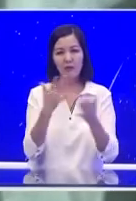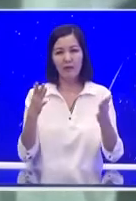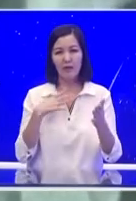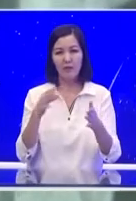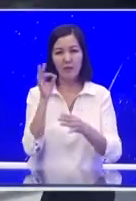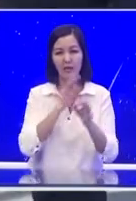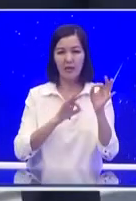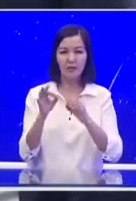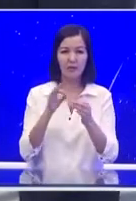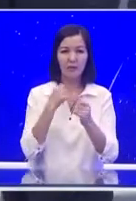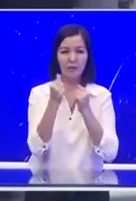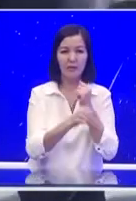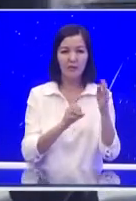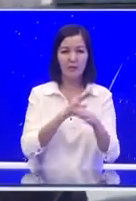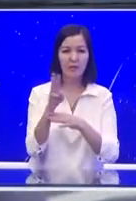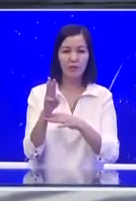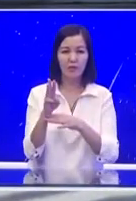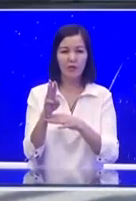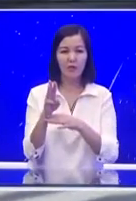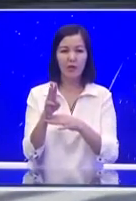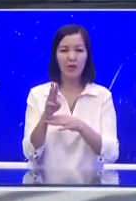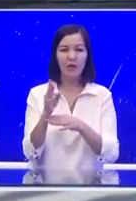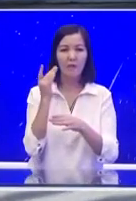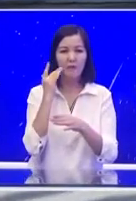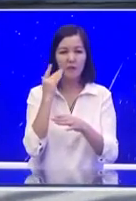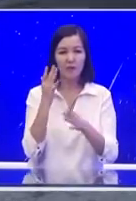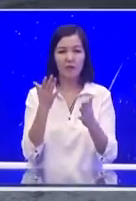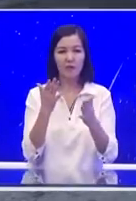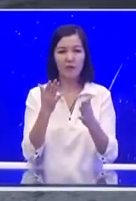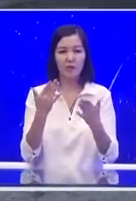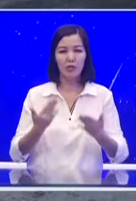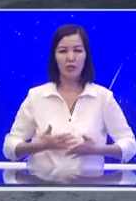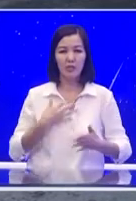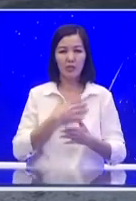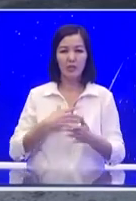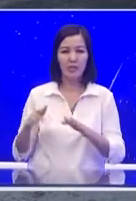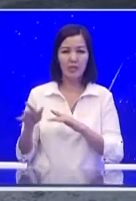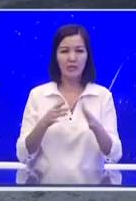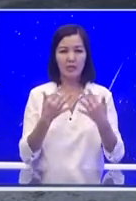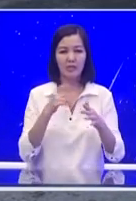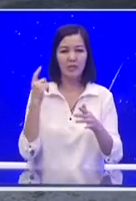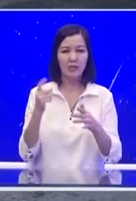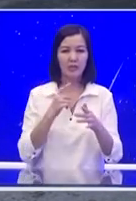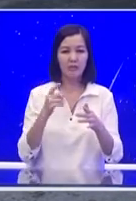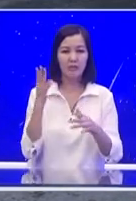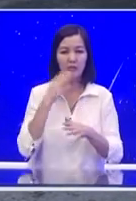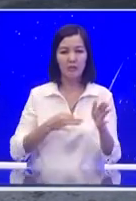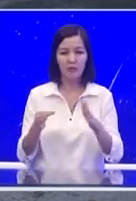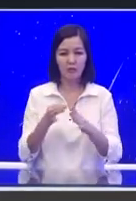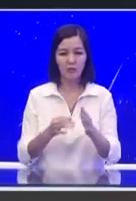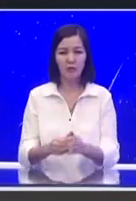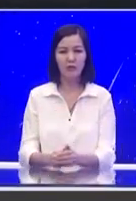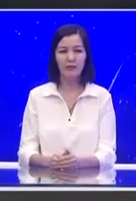средствами и материалами для обеспечения бесперебойного функционирования и жизнедеятельности промышленных сельскохозяйственных предприятий Алматинской области.